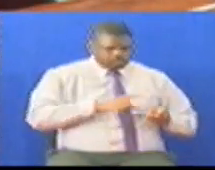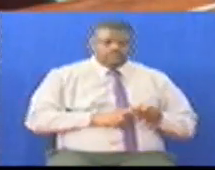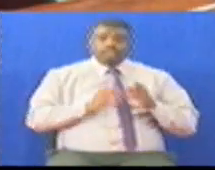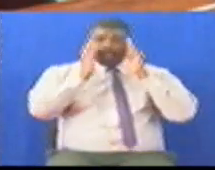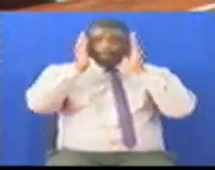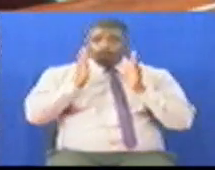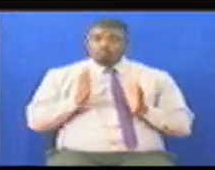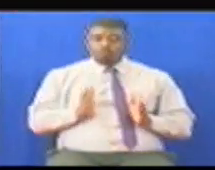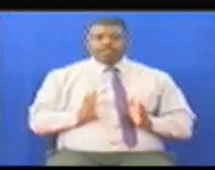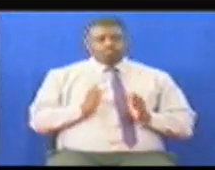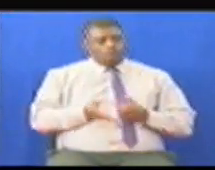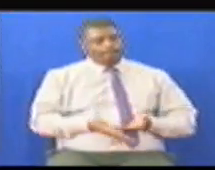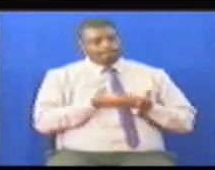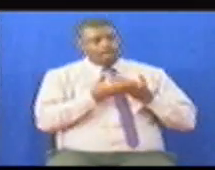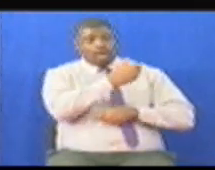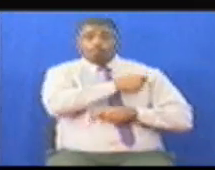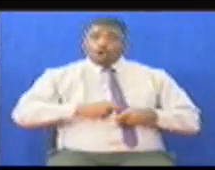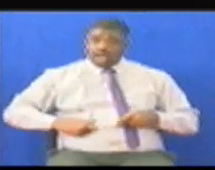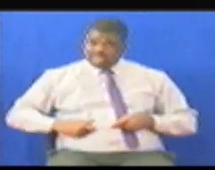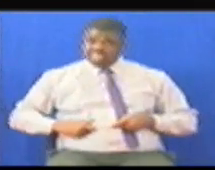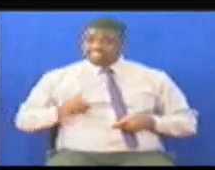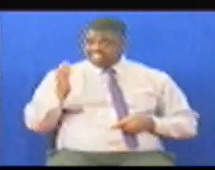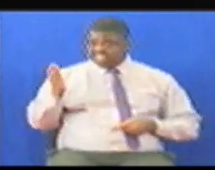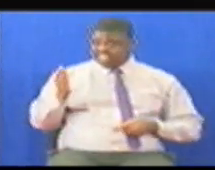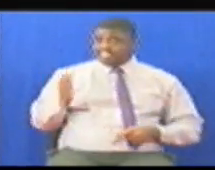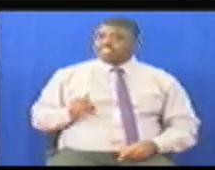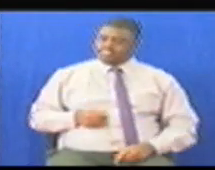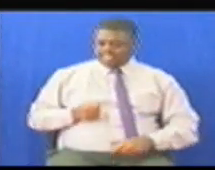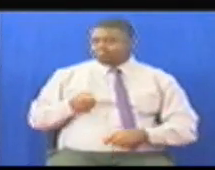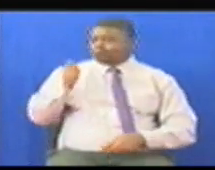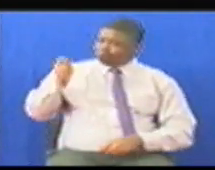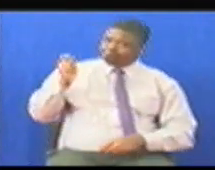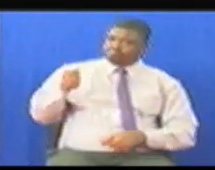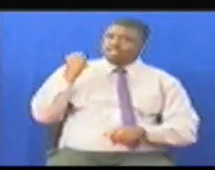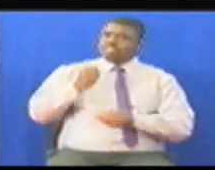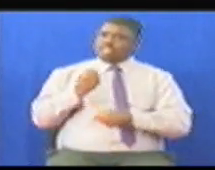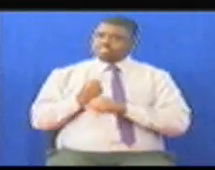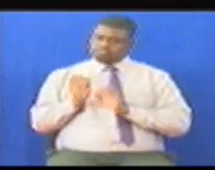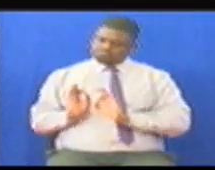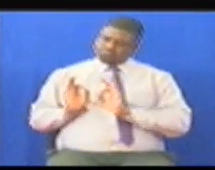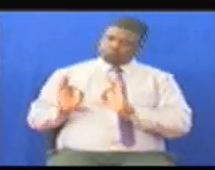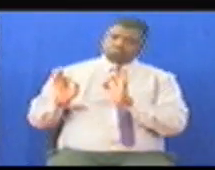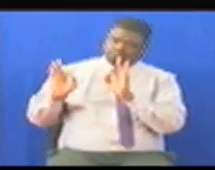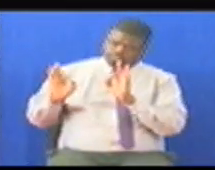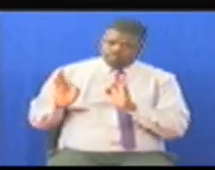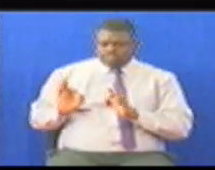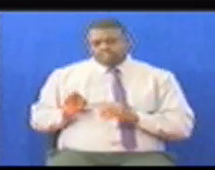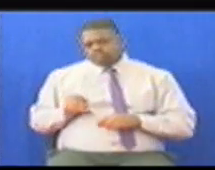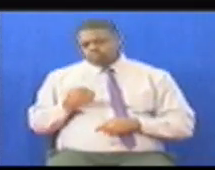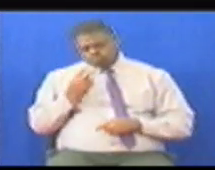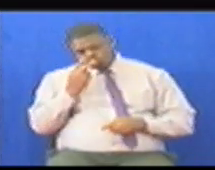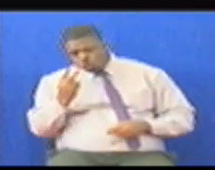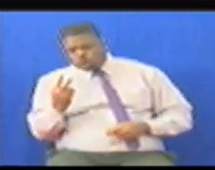Hassan, makamu wa rais wa Jamhuri ya Muungano wa Tanzania, kwa jinsi anavyomsaidia rais wetu. Tunashuhudia anavyokutuma kwenda